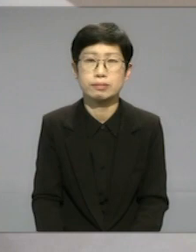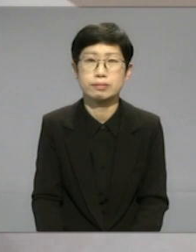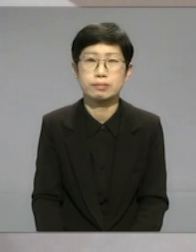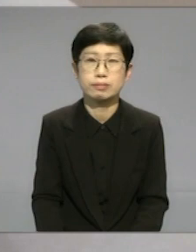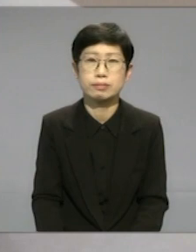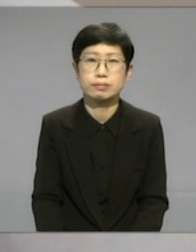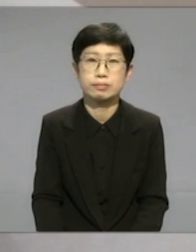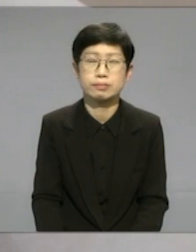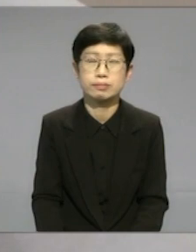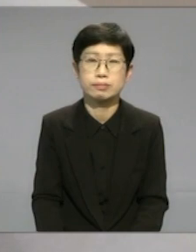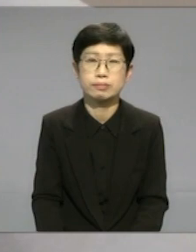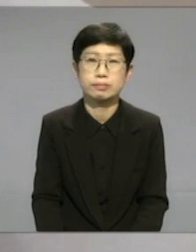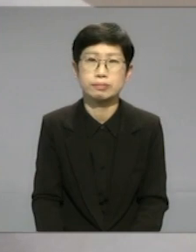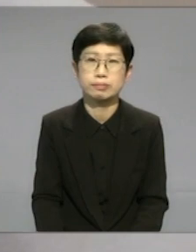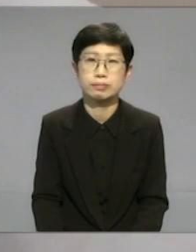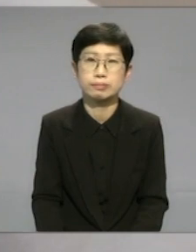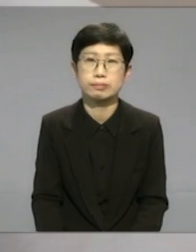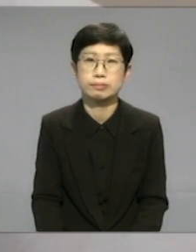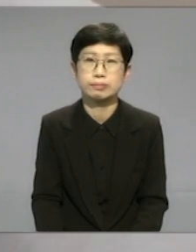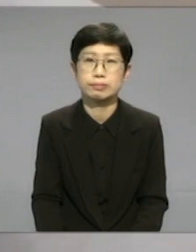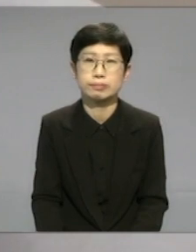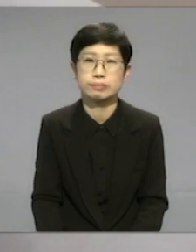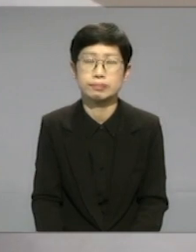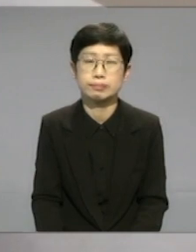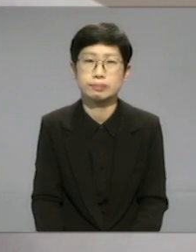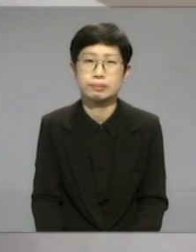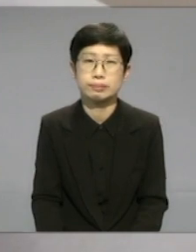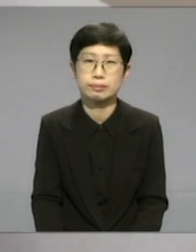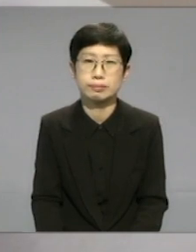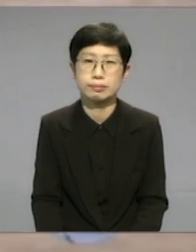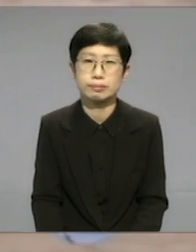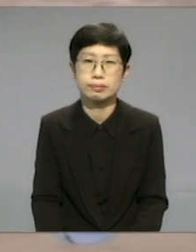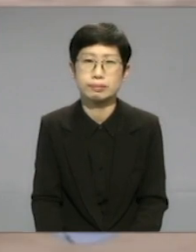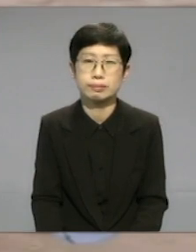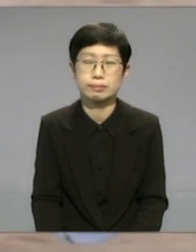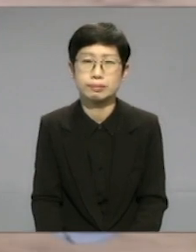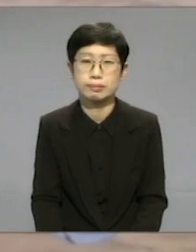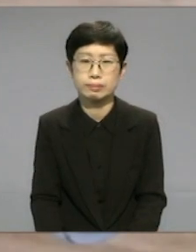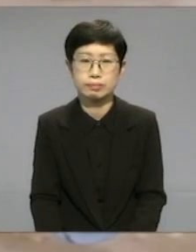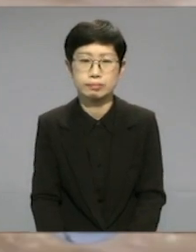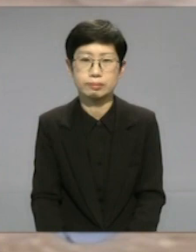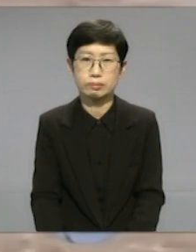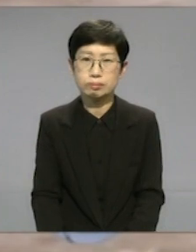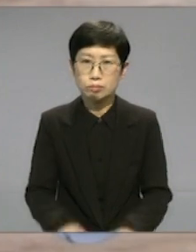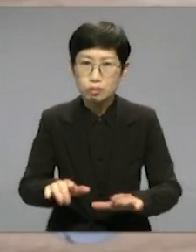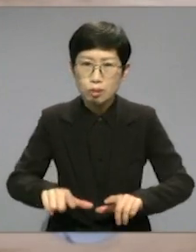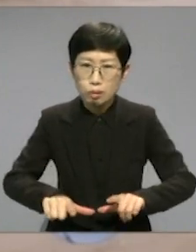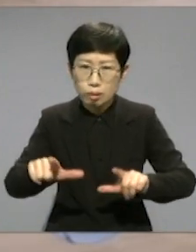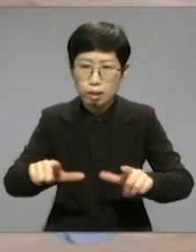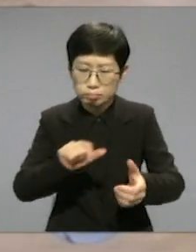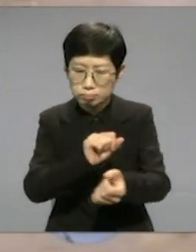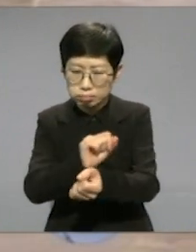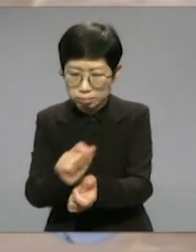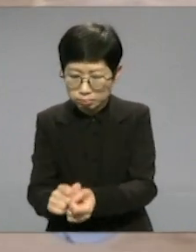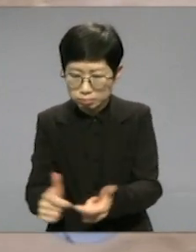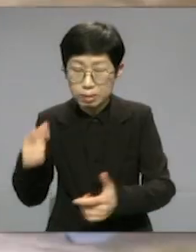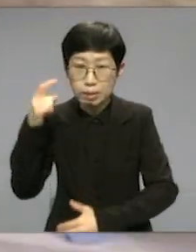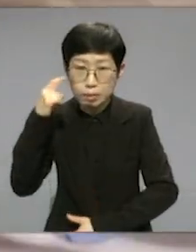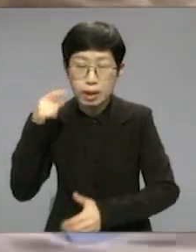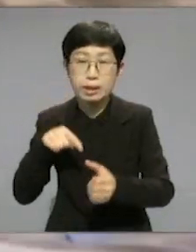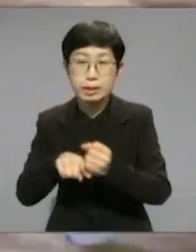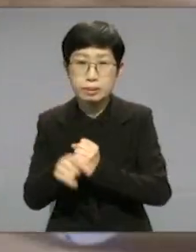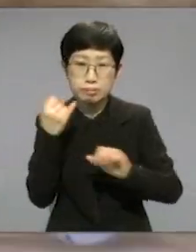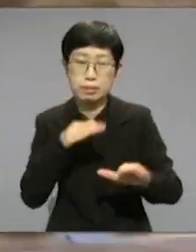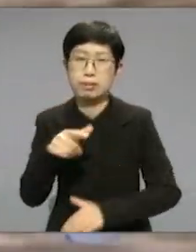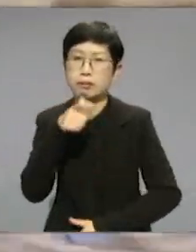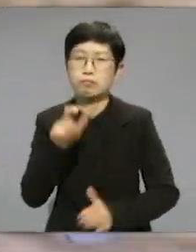Esta vez ha sido un crecimiento exponencial importantísimo. 올해 댕기열이 기승을 부리는 가장 큰 이유로는